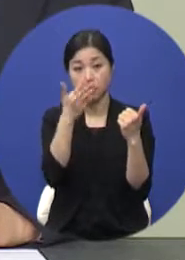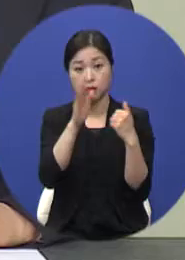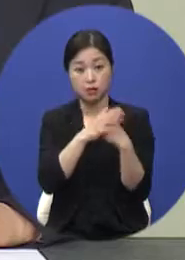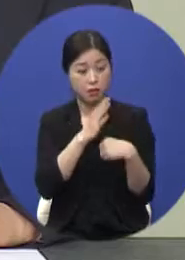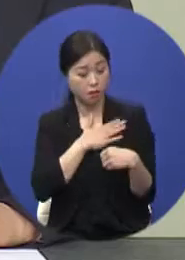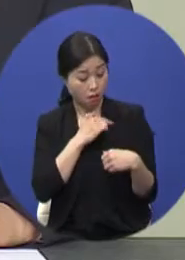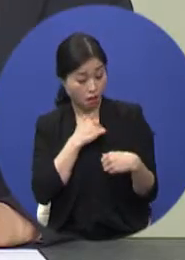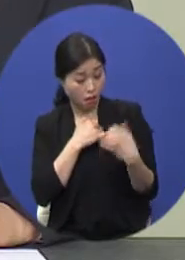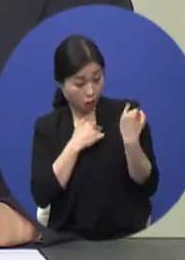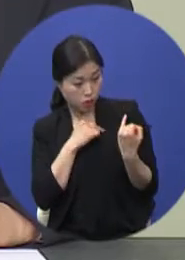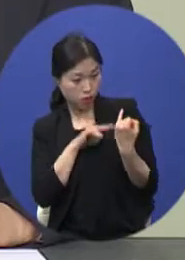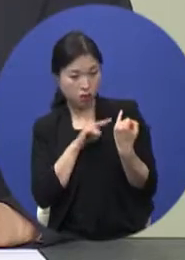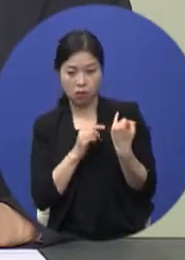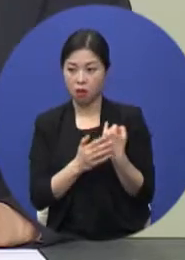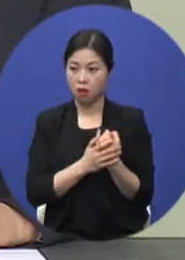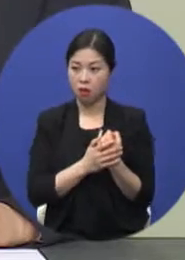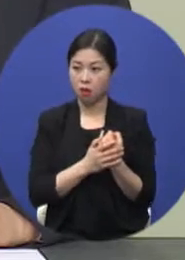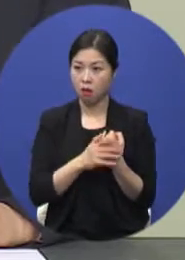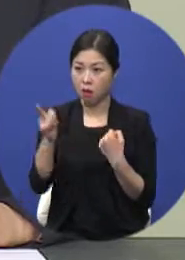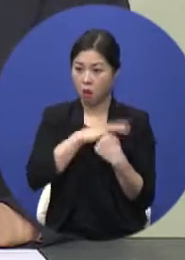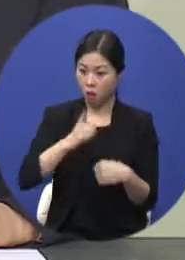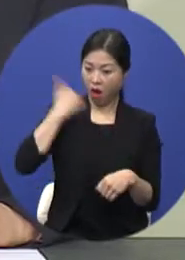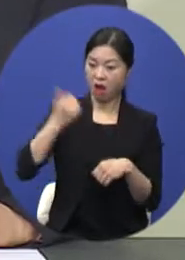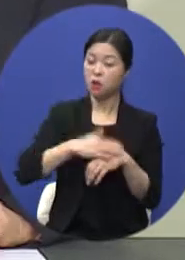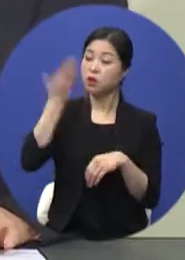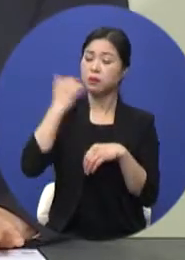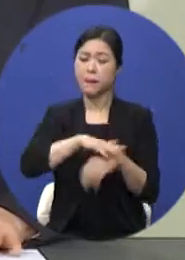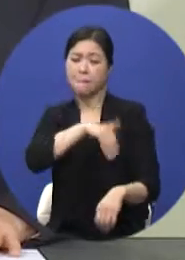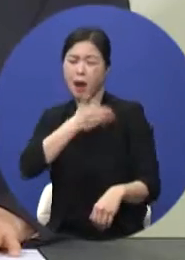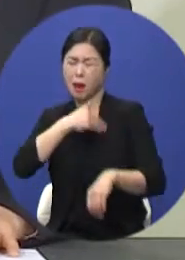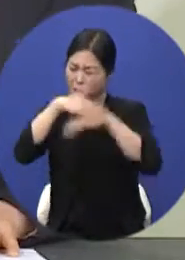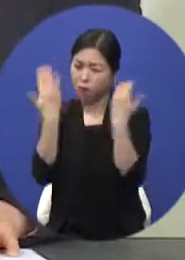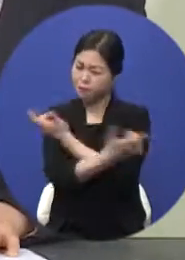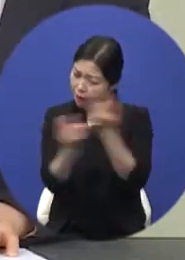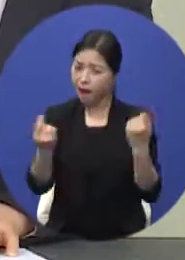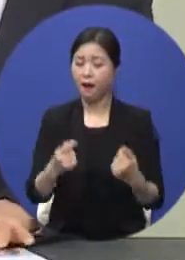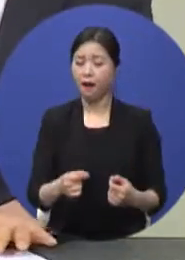사니까 화를 내시는 거예요. 요즘 바람 안 핀 남자가 어디냐?